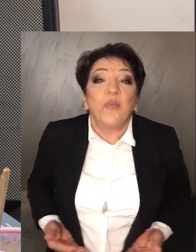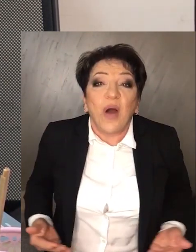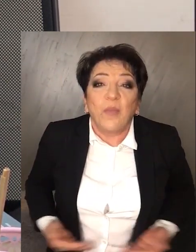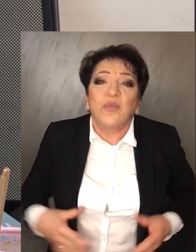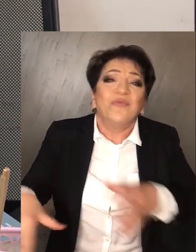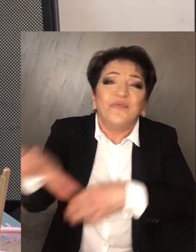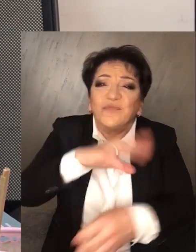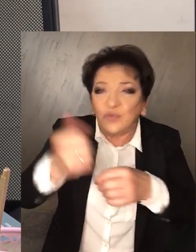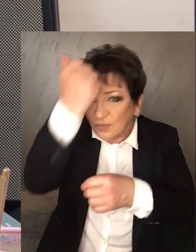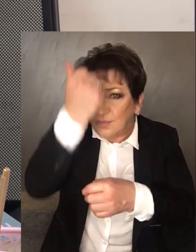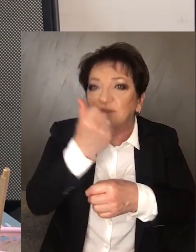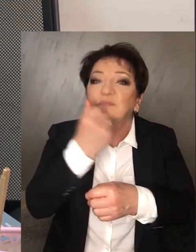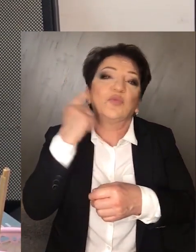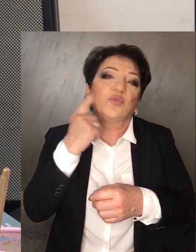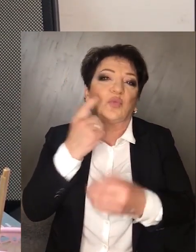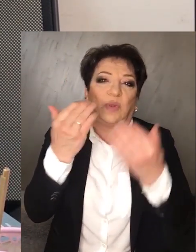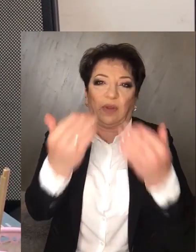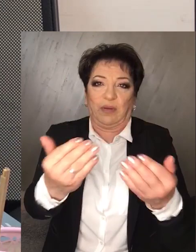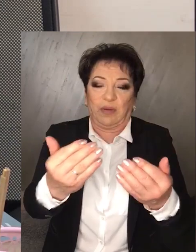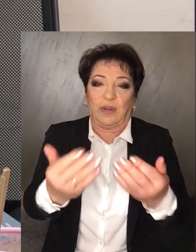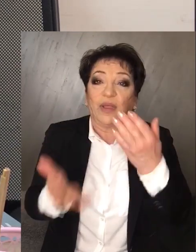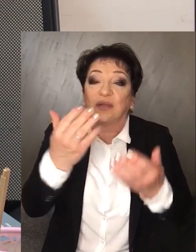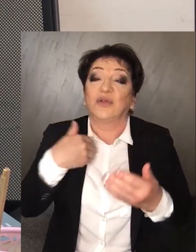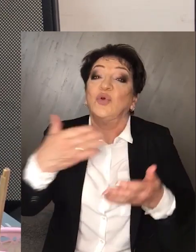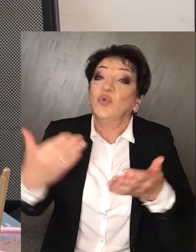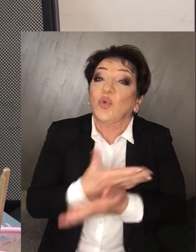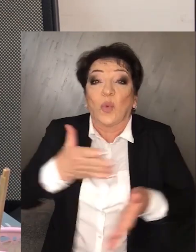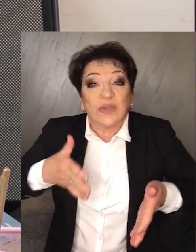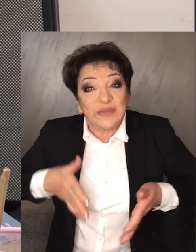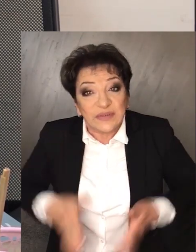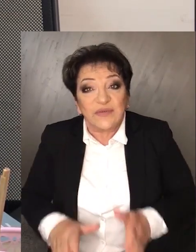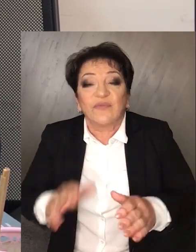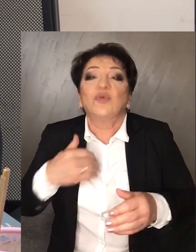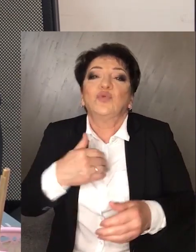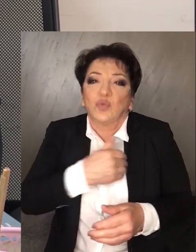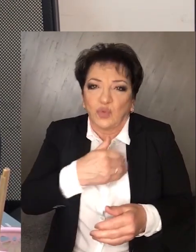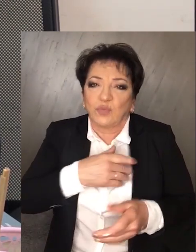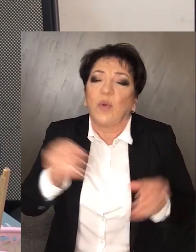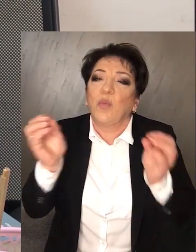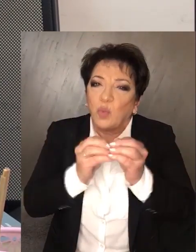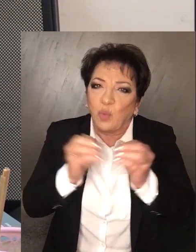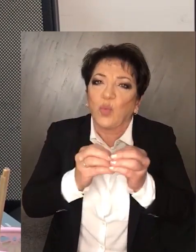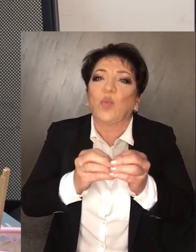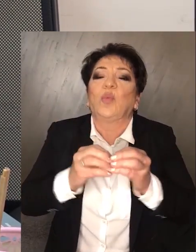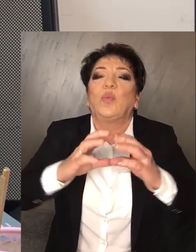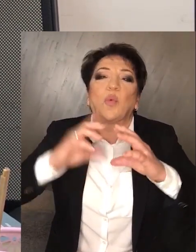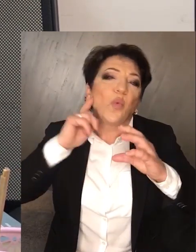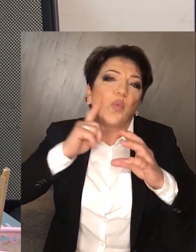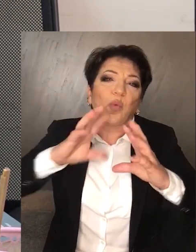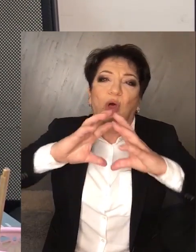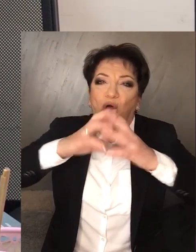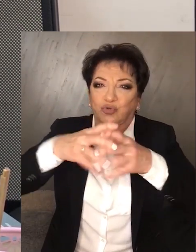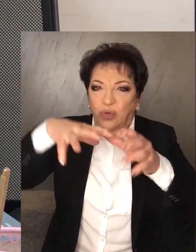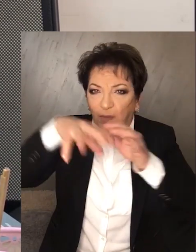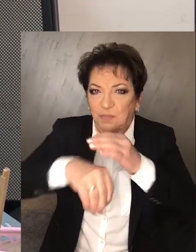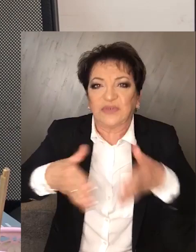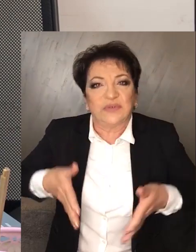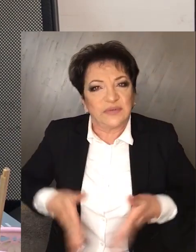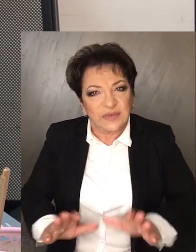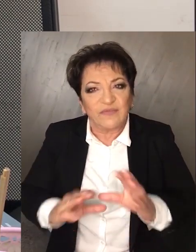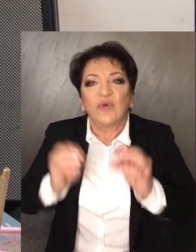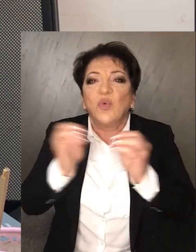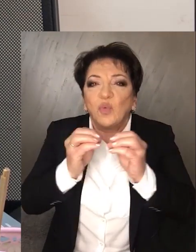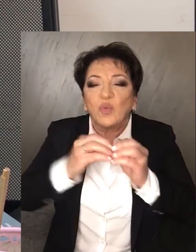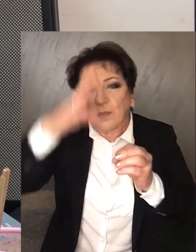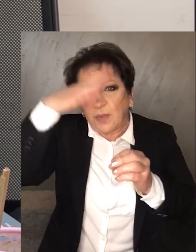այսօր գոյություն ունեմ, ես այսօր արարում եմ, ապրում եմ այդ աշխարհում ու եթե ես նորից ծնվելու լինեի, ես կասեի, որ ես նորից կուզեի